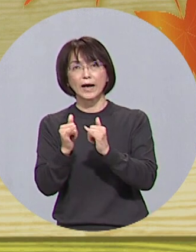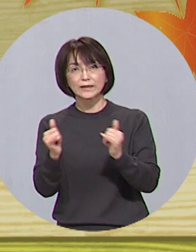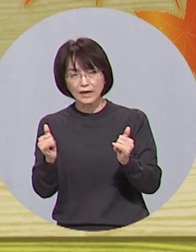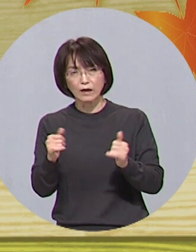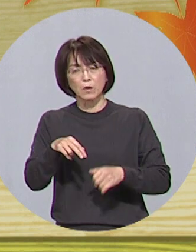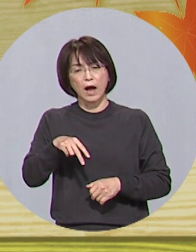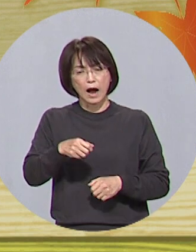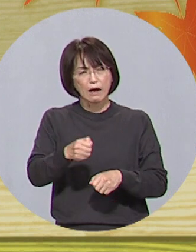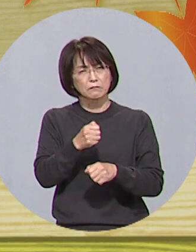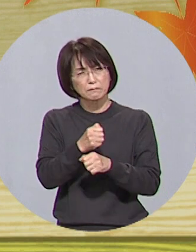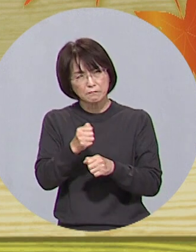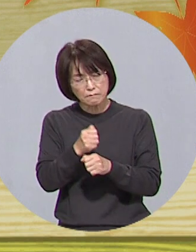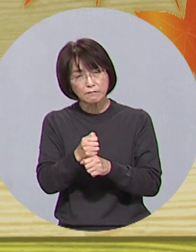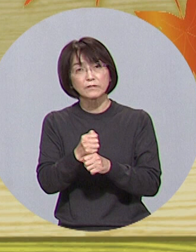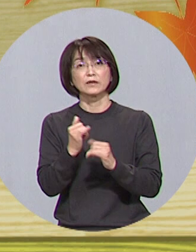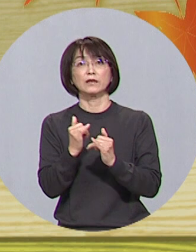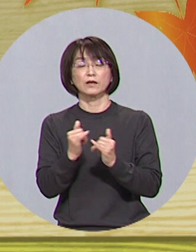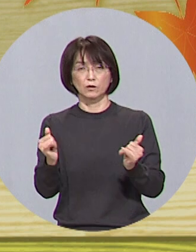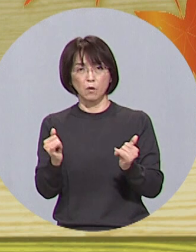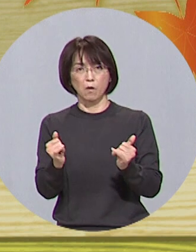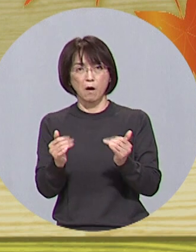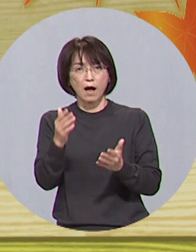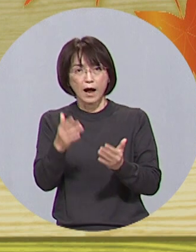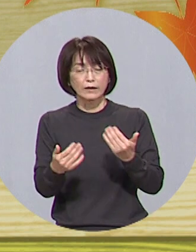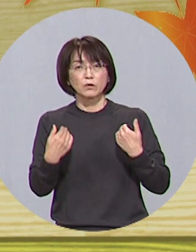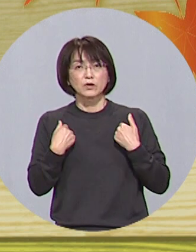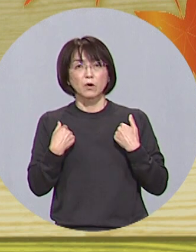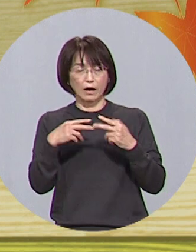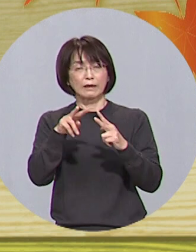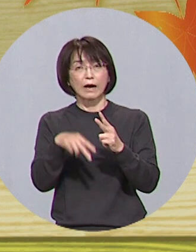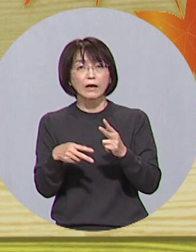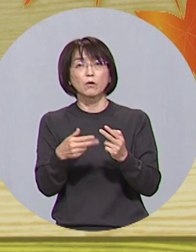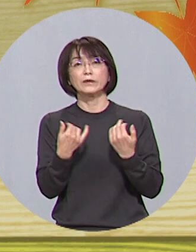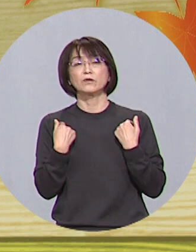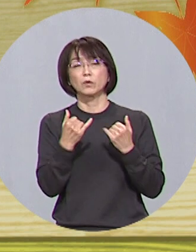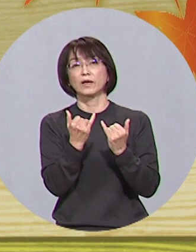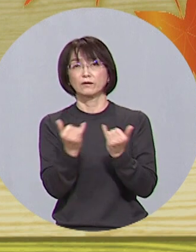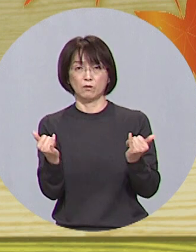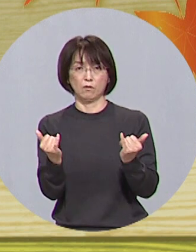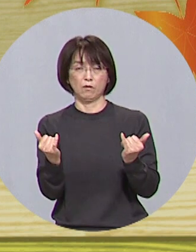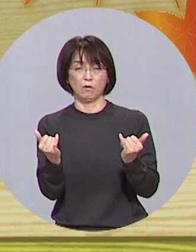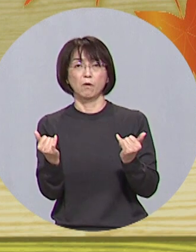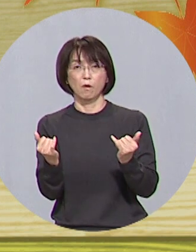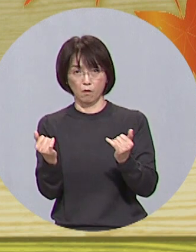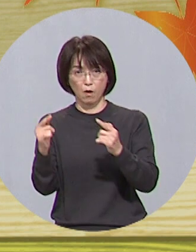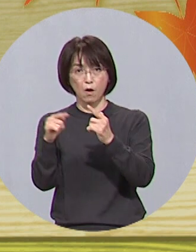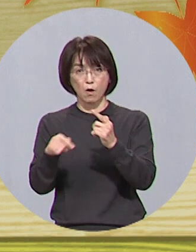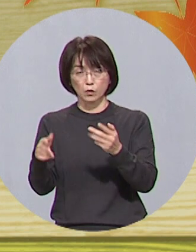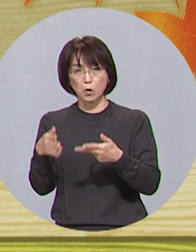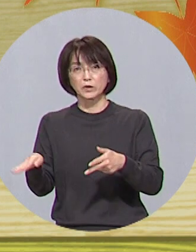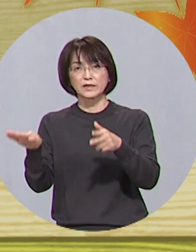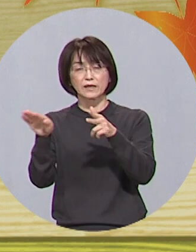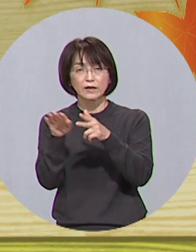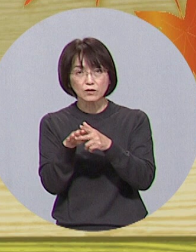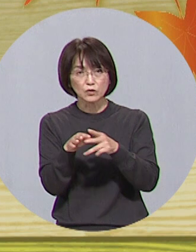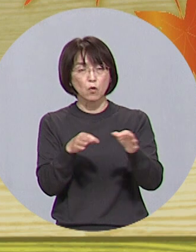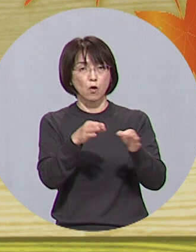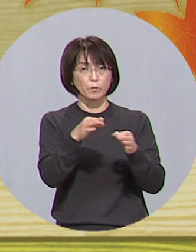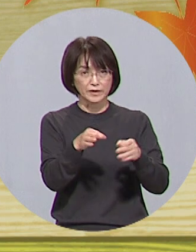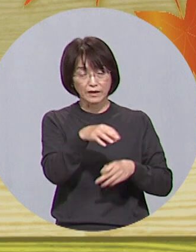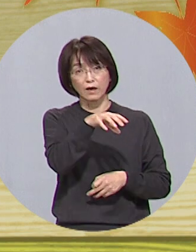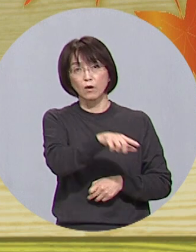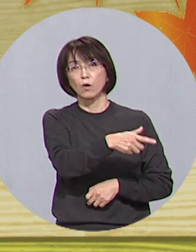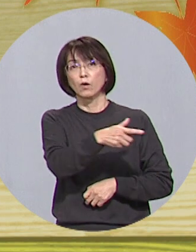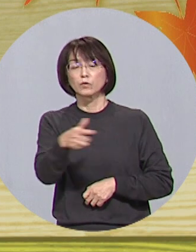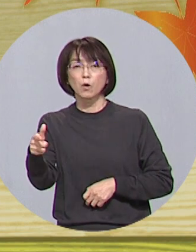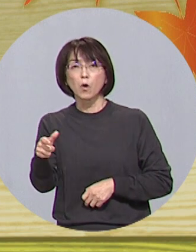行が困難な方や配慮が必要な方などのために、公共の施設や商業施設などにある駐車区画